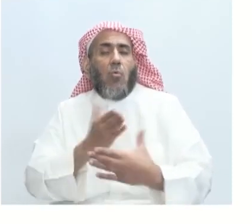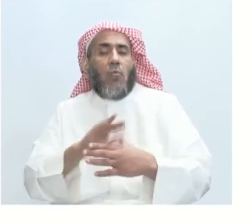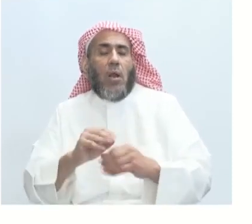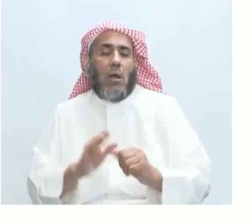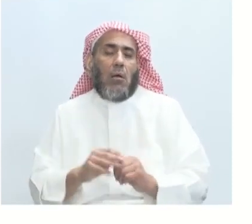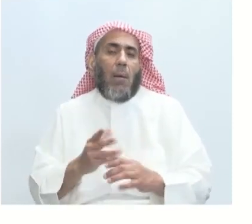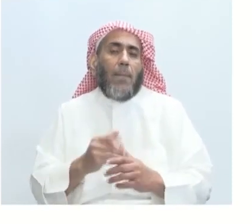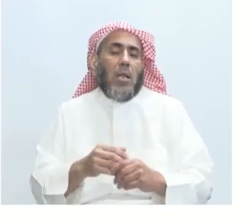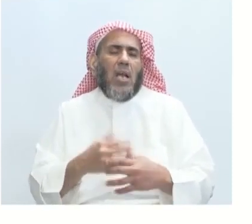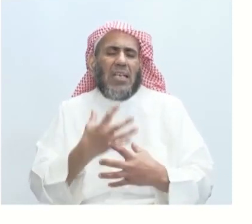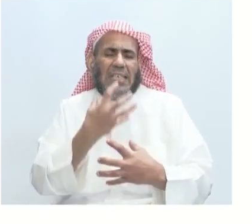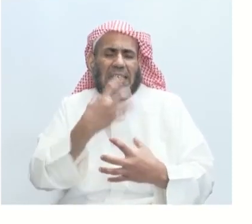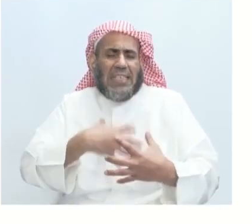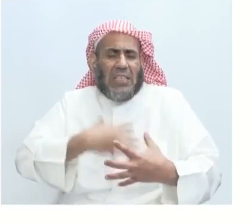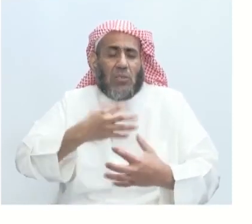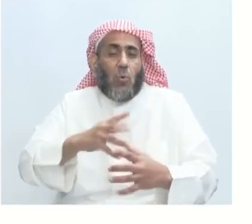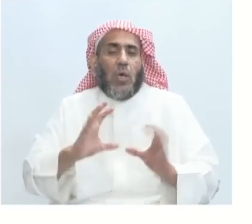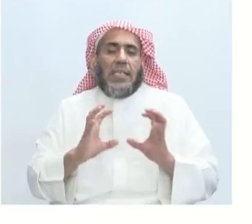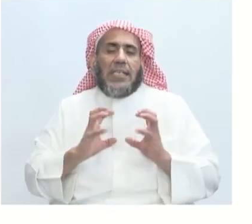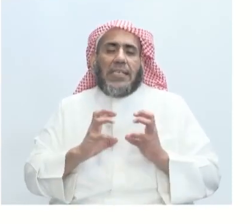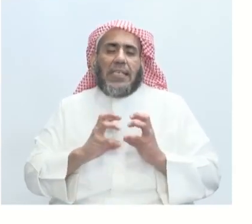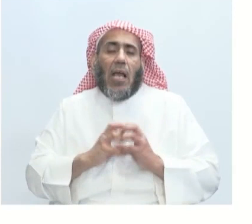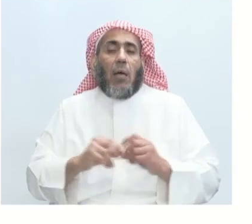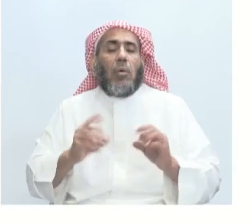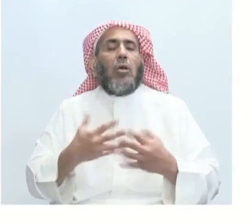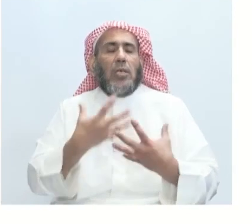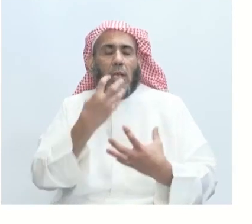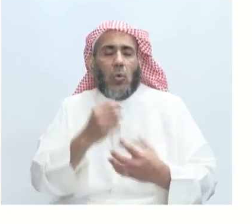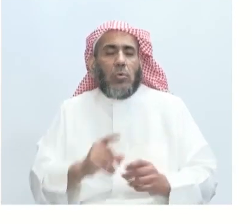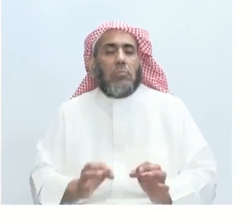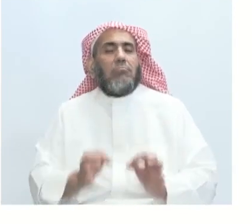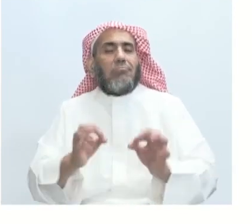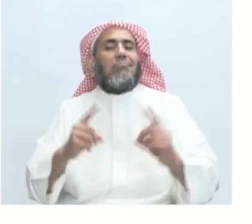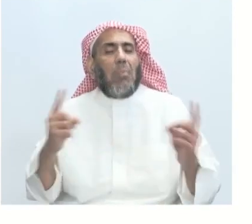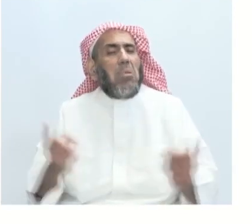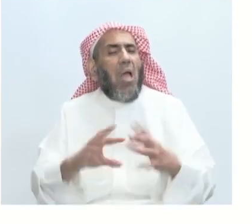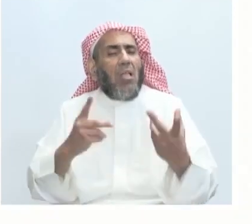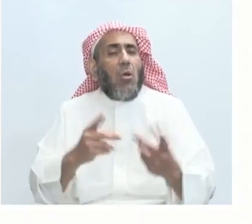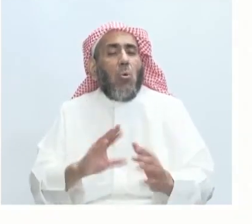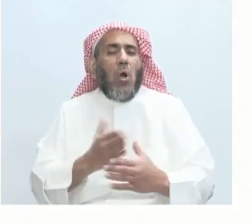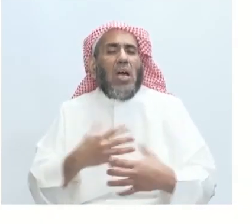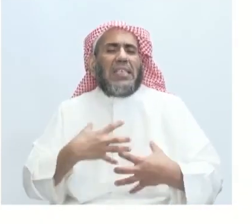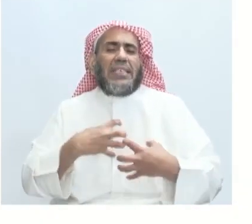بين الحزن والاكتئاب بين الحزن الطبيعي الذي يصيب الاشخاص والاكتئاب